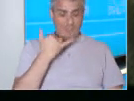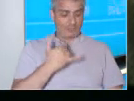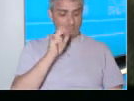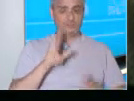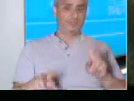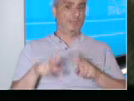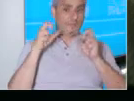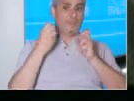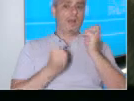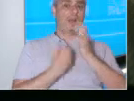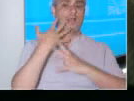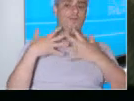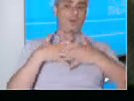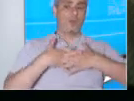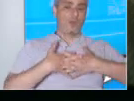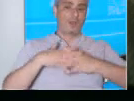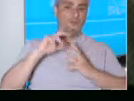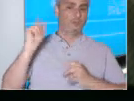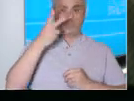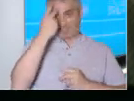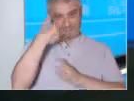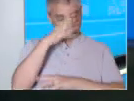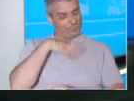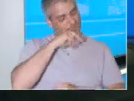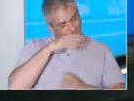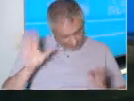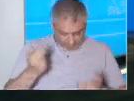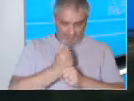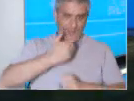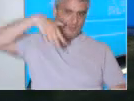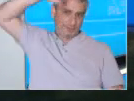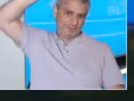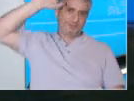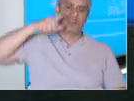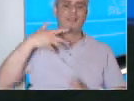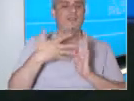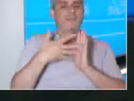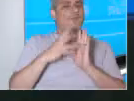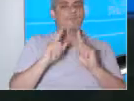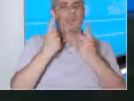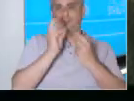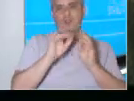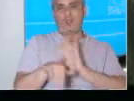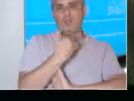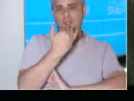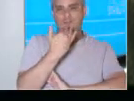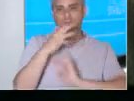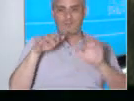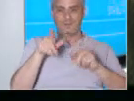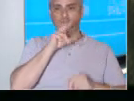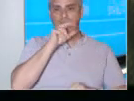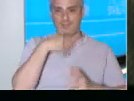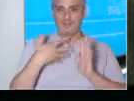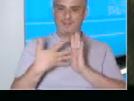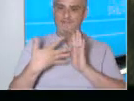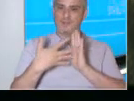יש הזדמנות להקים קואליציה, שכולם יצאו, אני אדבר ויאללה להצביע. איתמר, תפשפש במעשיך מה קרה שלא יצאו היום מהמליאה כשאתה דיברת.